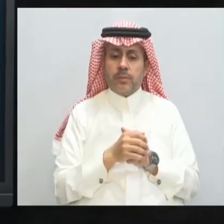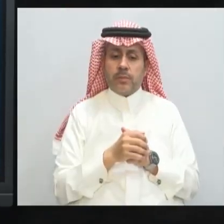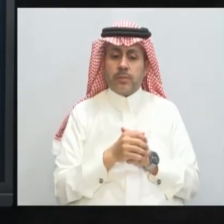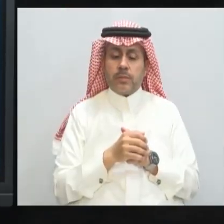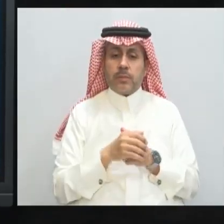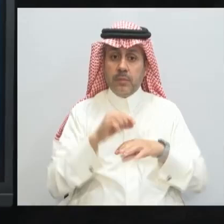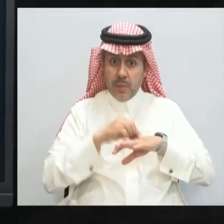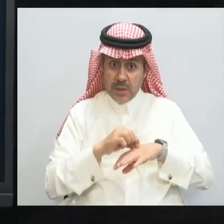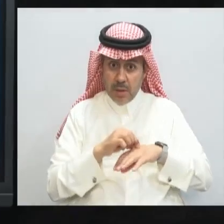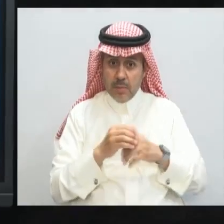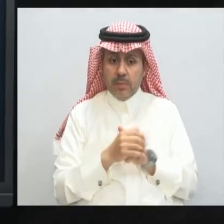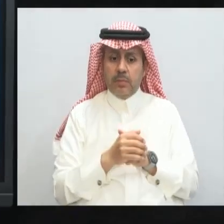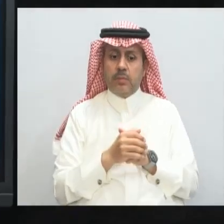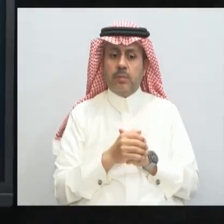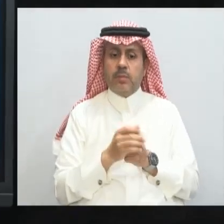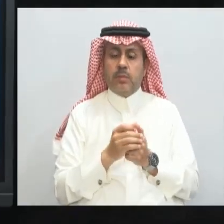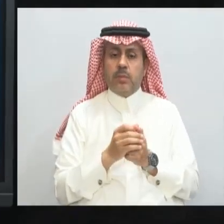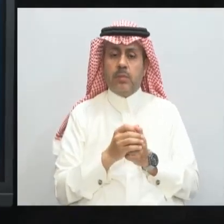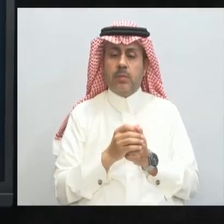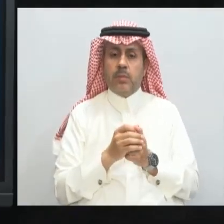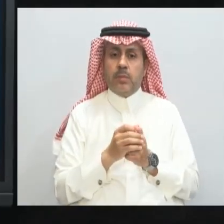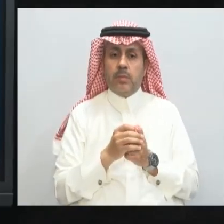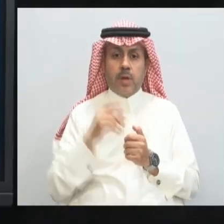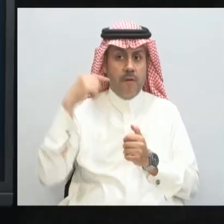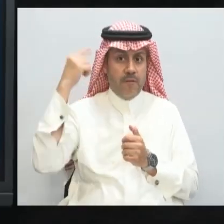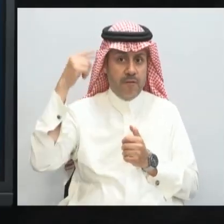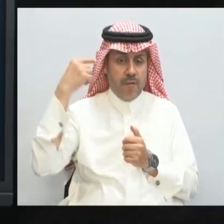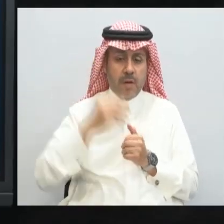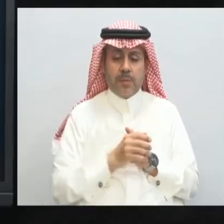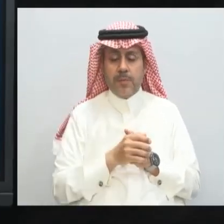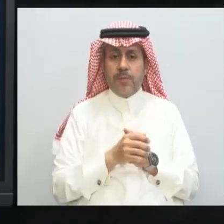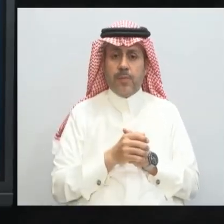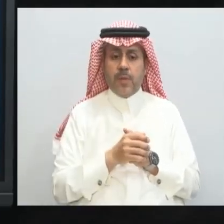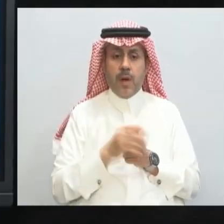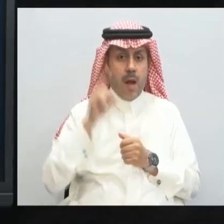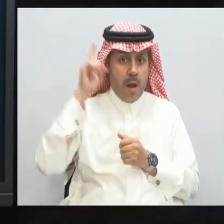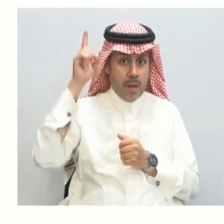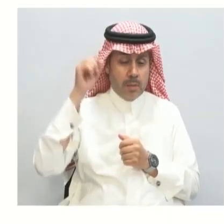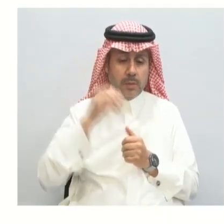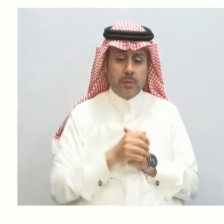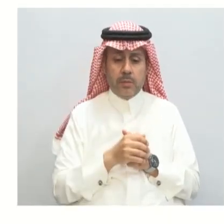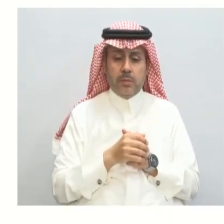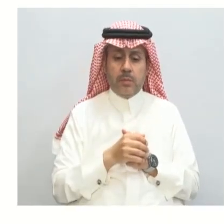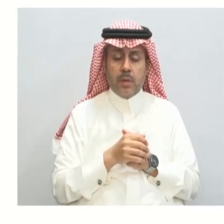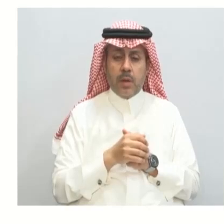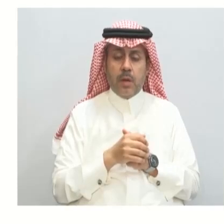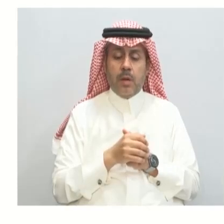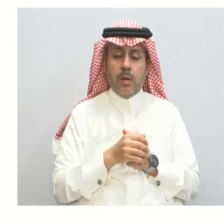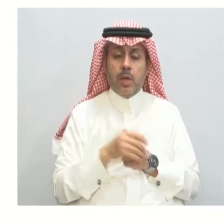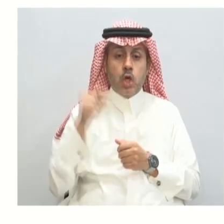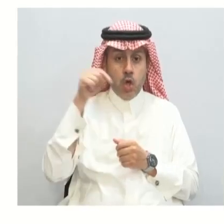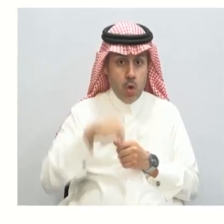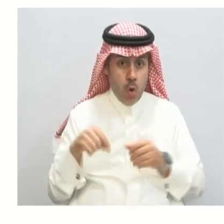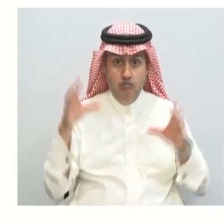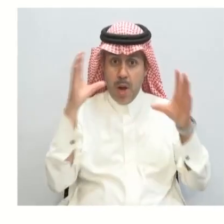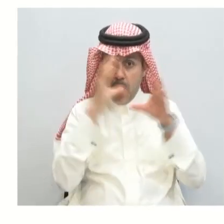هذا الانسان قد تصور هذا الامر وهو ان الله عز وجل افلا يعلم اذا بعثر ما في القبور